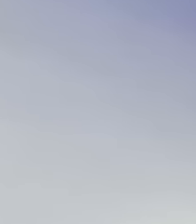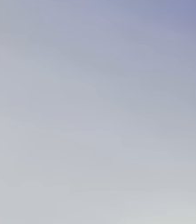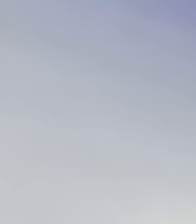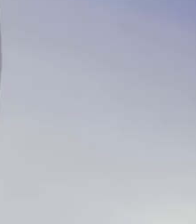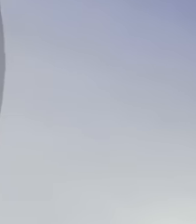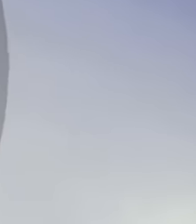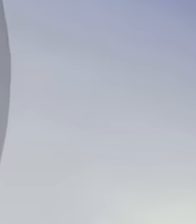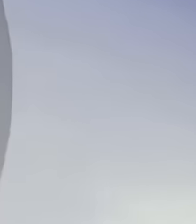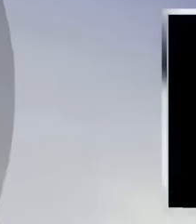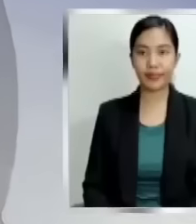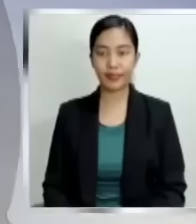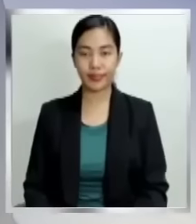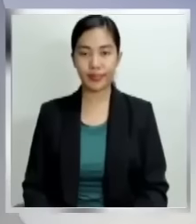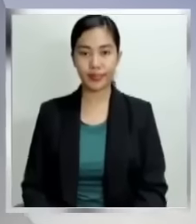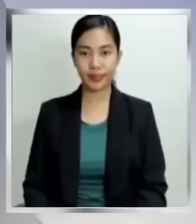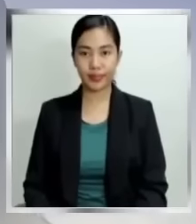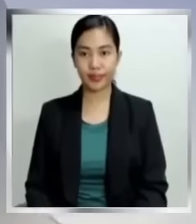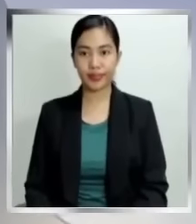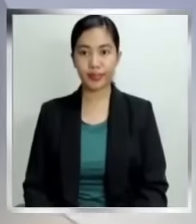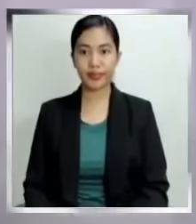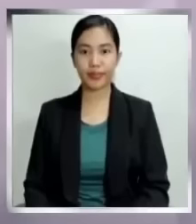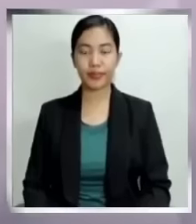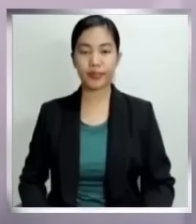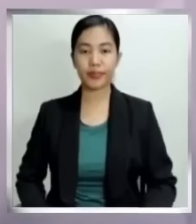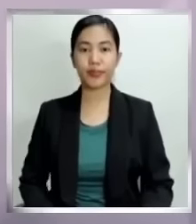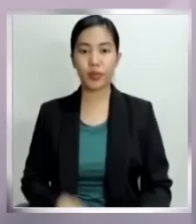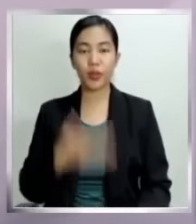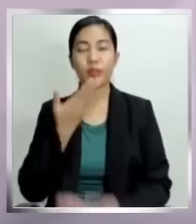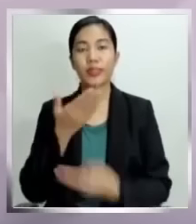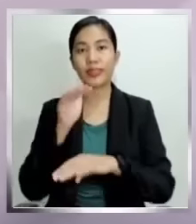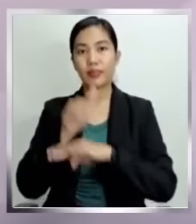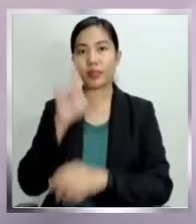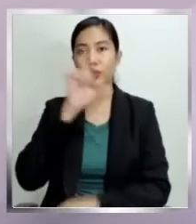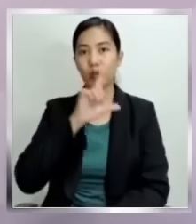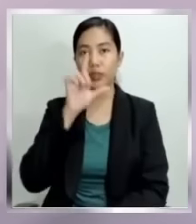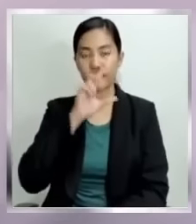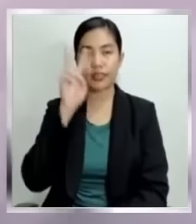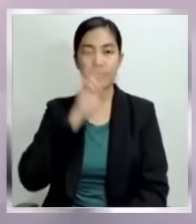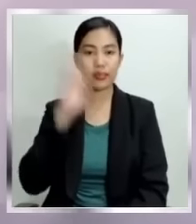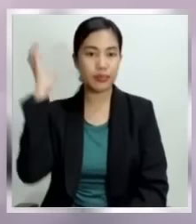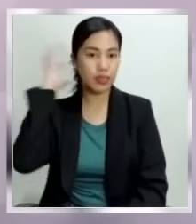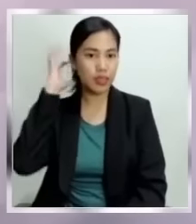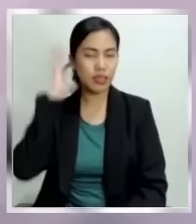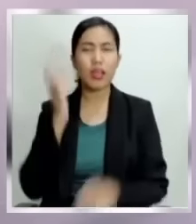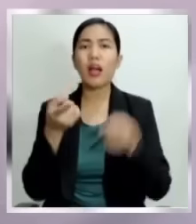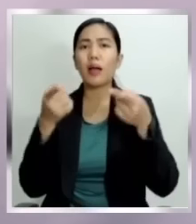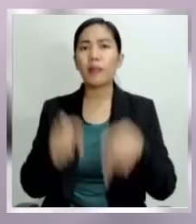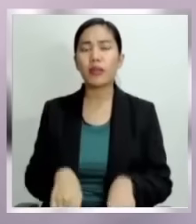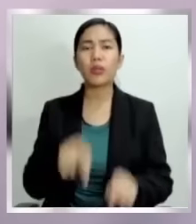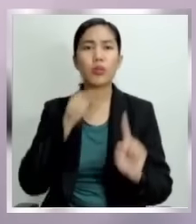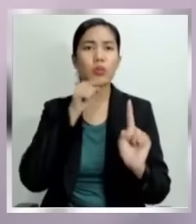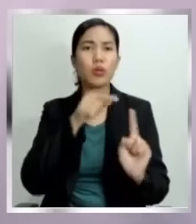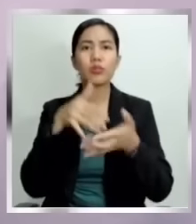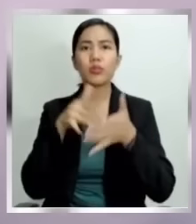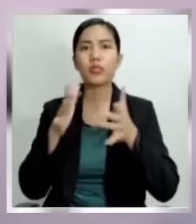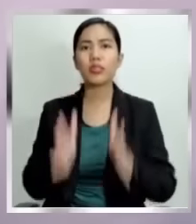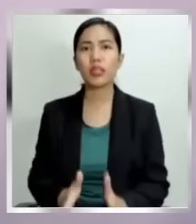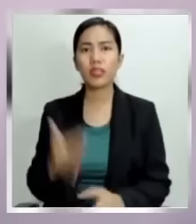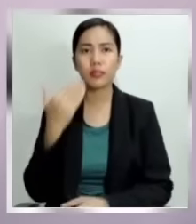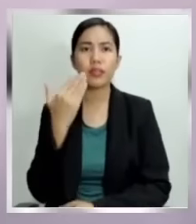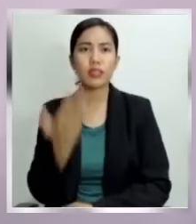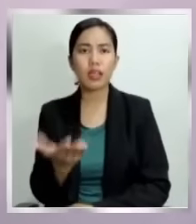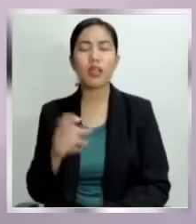Magandang gabi po, Luzon, Visayas at Mindanao. Isang estudyante ang patay habang mahigit 20 ang